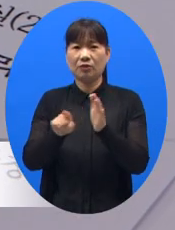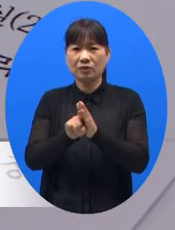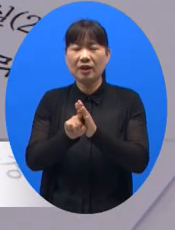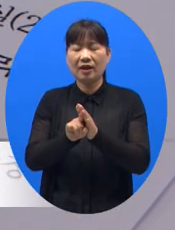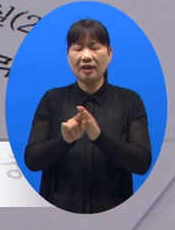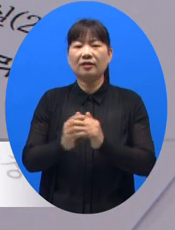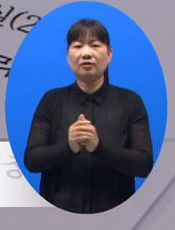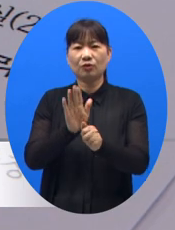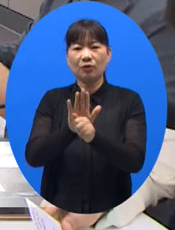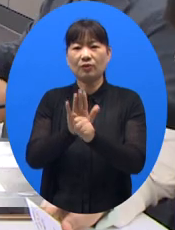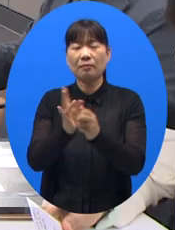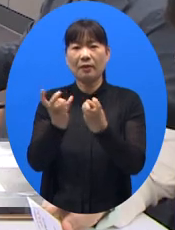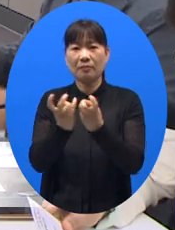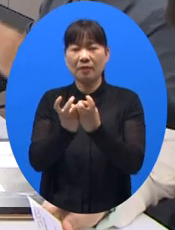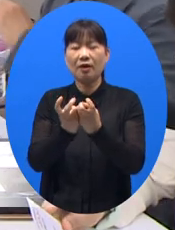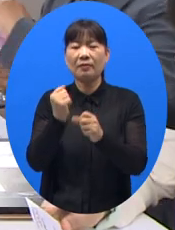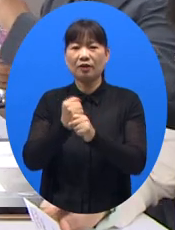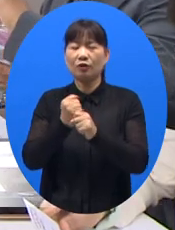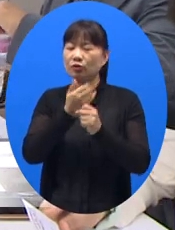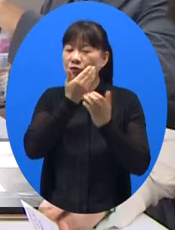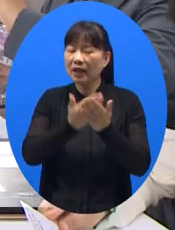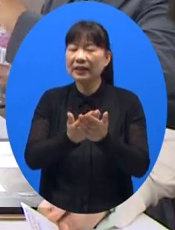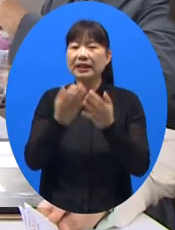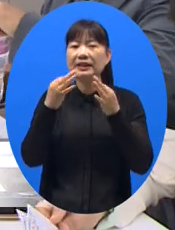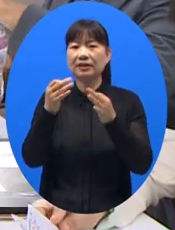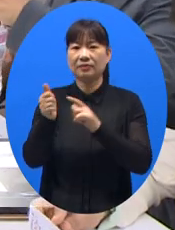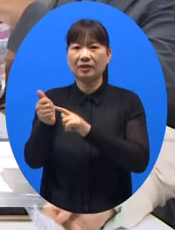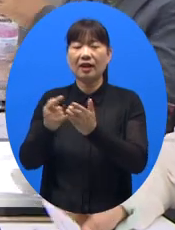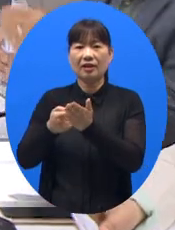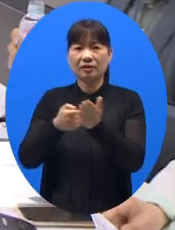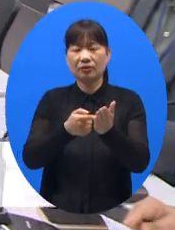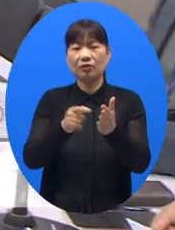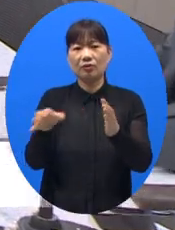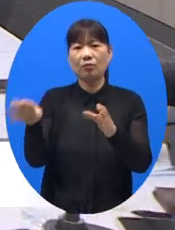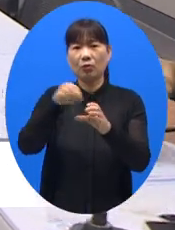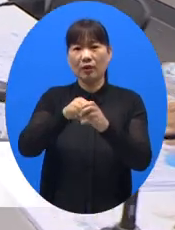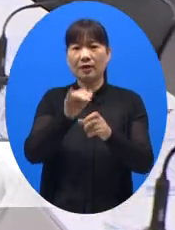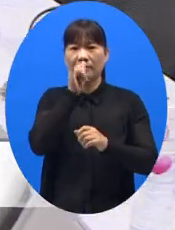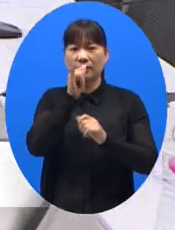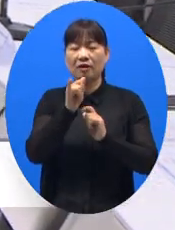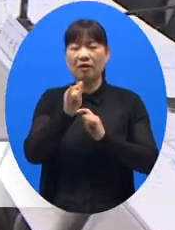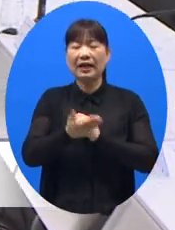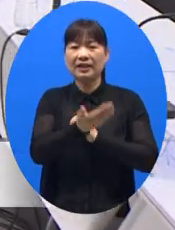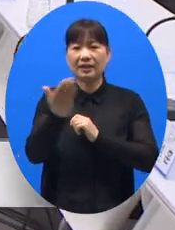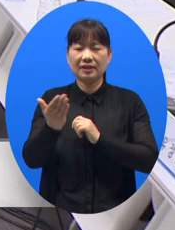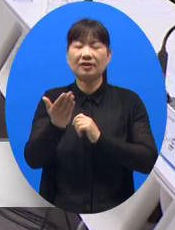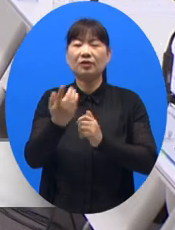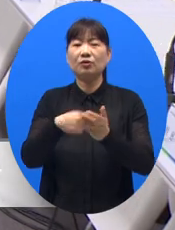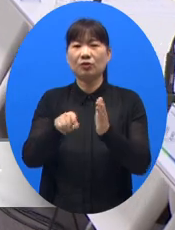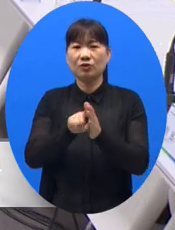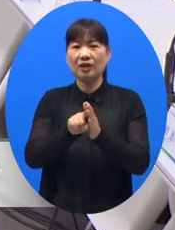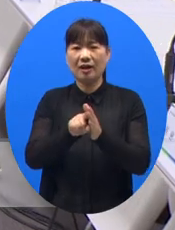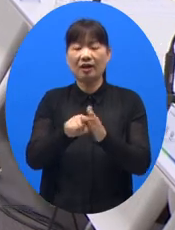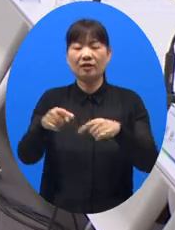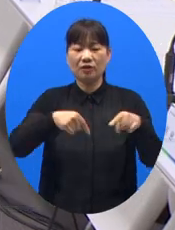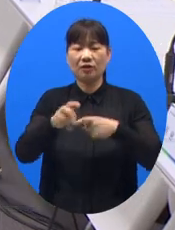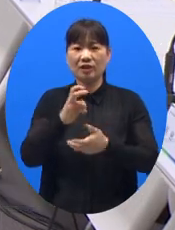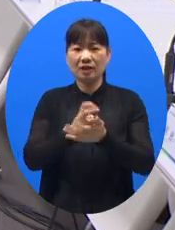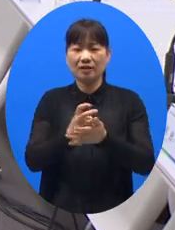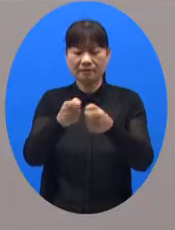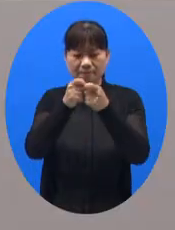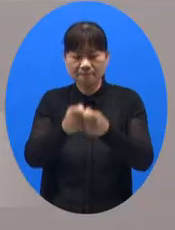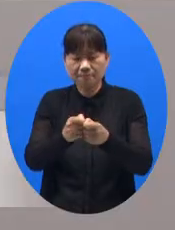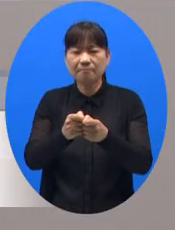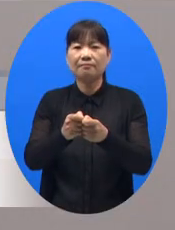중요하다 는 김 지사의 의견이 반영돼 이번 민생안정 대책에는 이들을 위한 정책이 촘촘하고 두텁게 담겼습니다